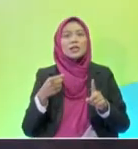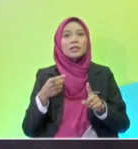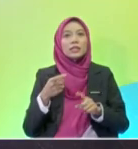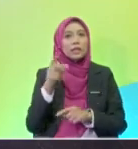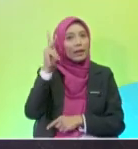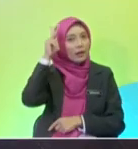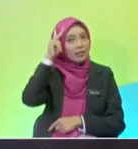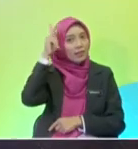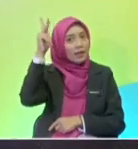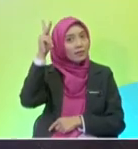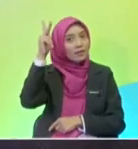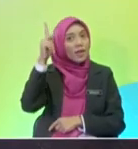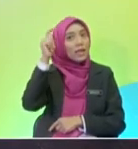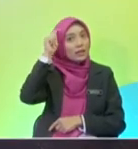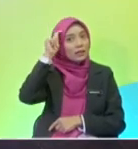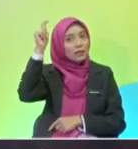juga